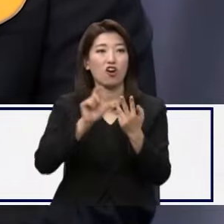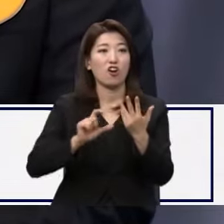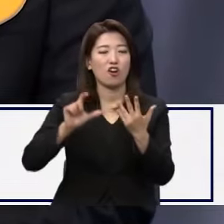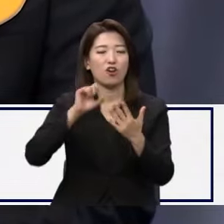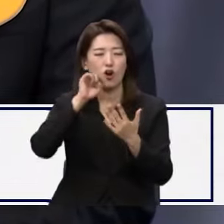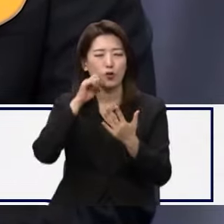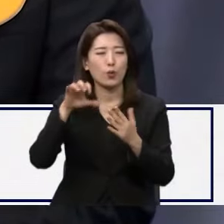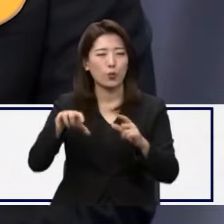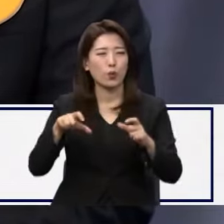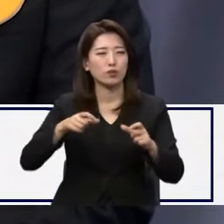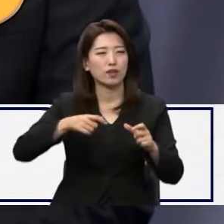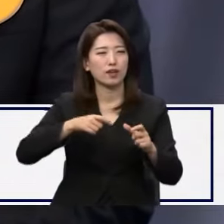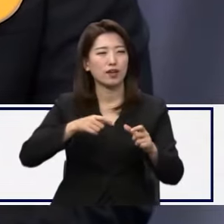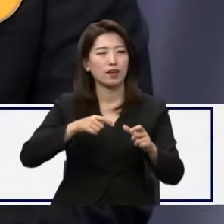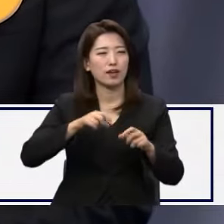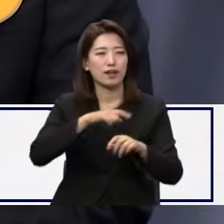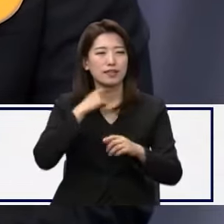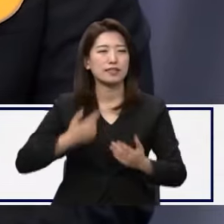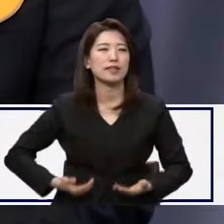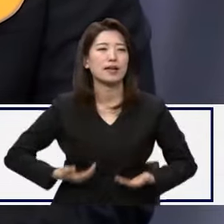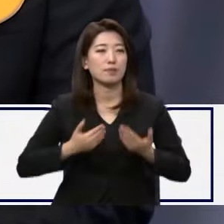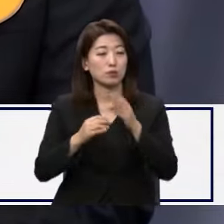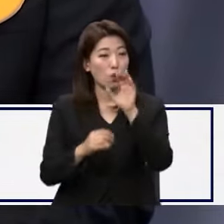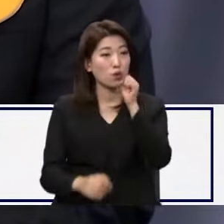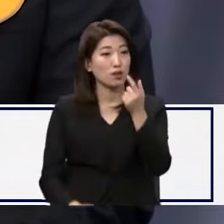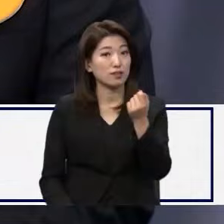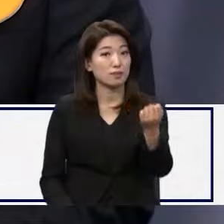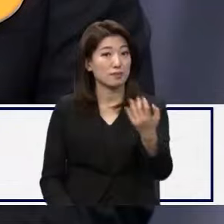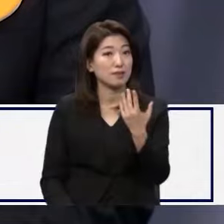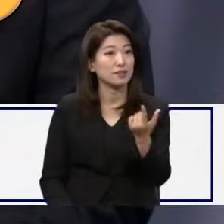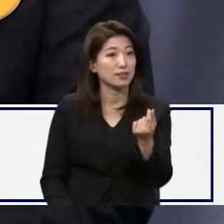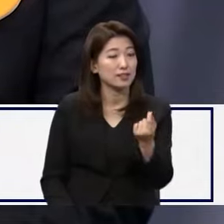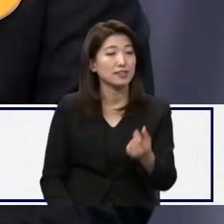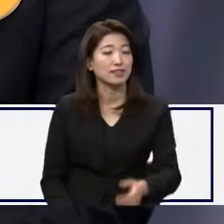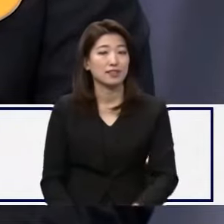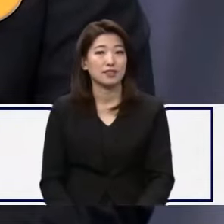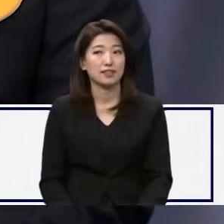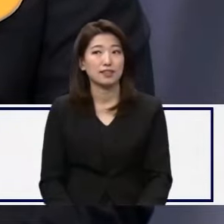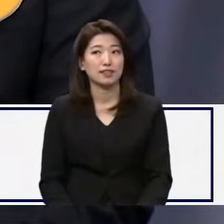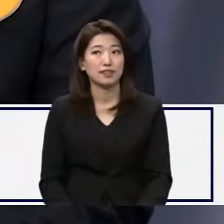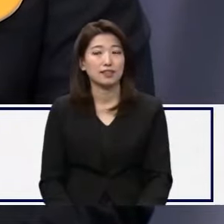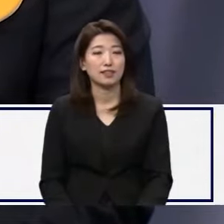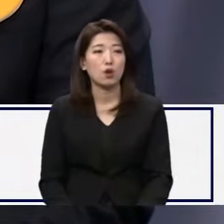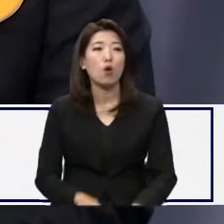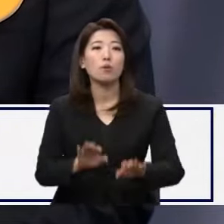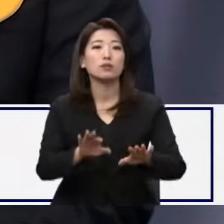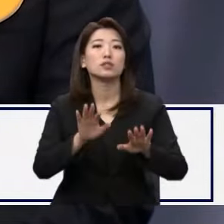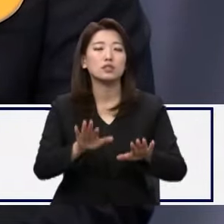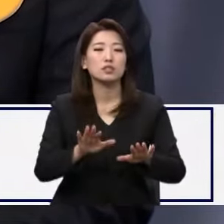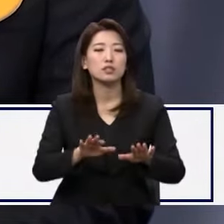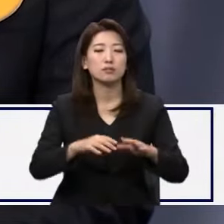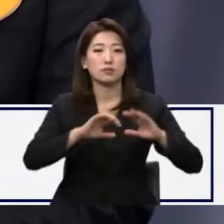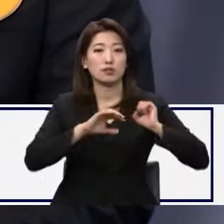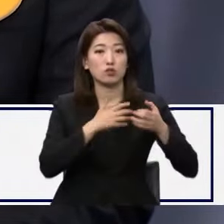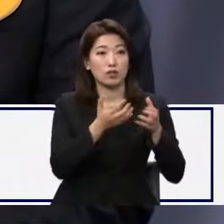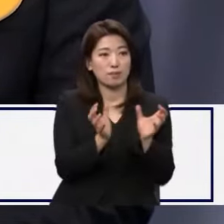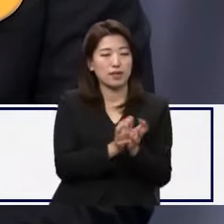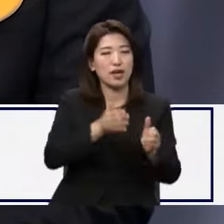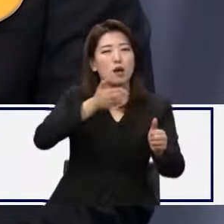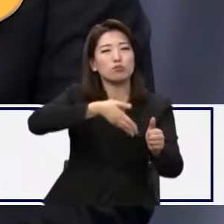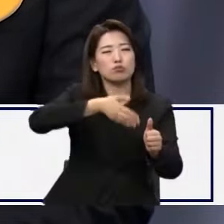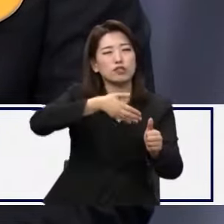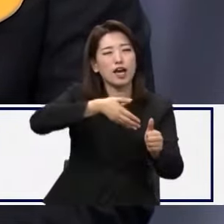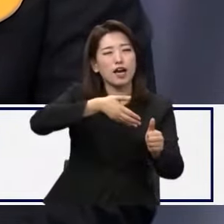이른바 도전지수이고 권유 받기 전에 지금 이런 분위기로 자진해 손들고 제가 가겠습니다